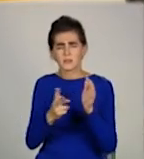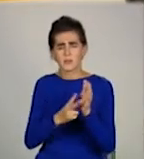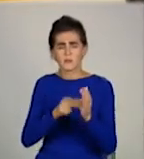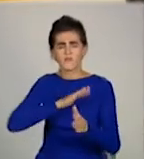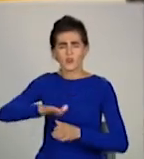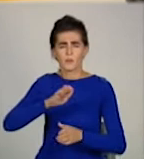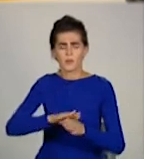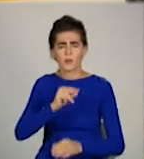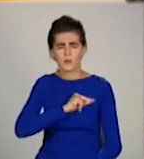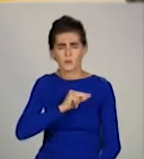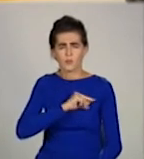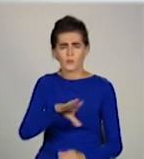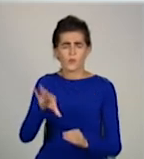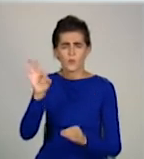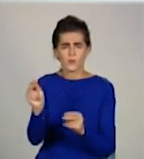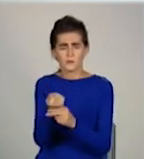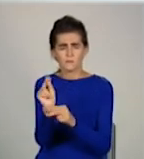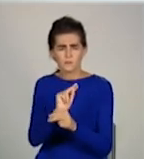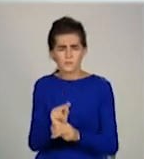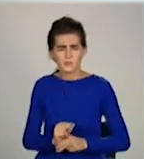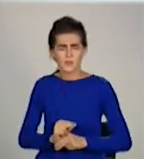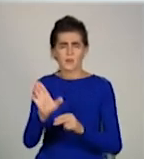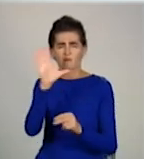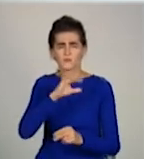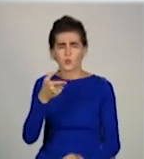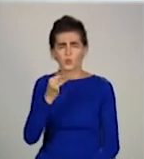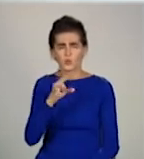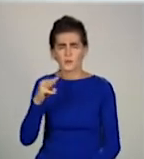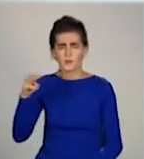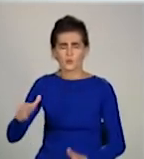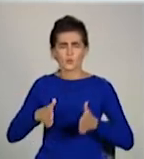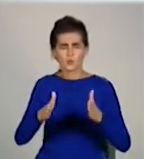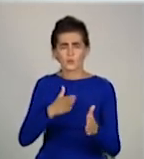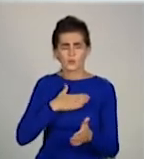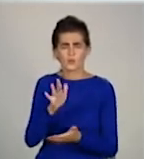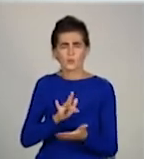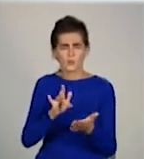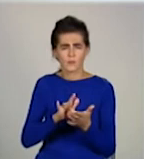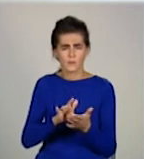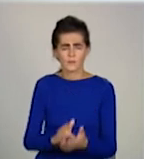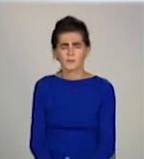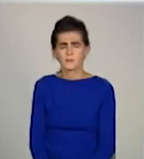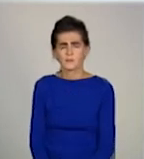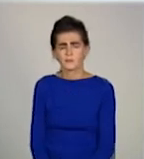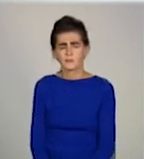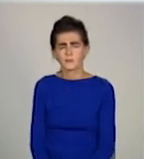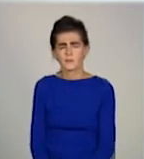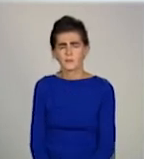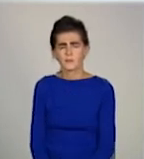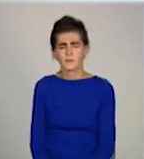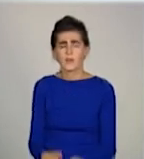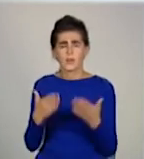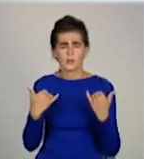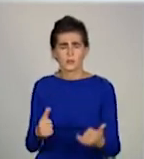роботи по грейдеруванню ґрунтових доріг нашого міста. Так, як ви знаєте, що